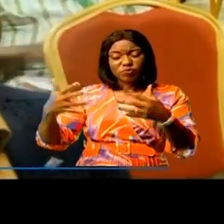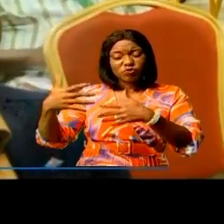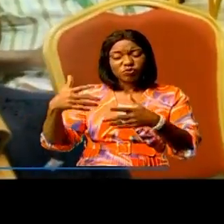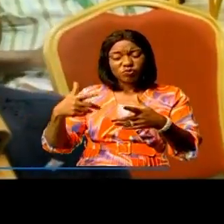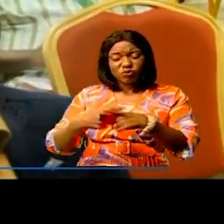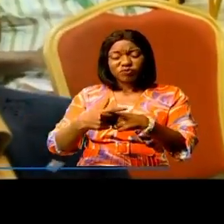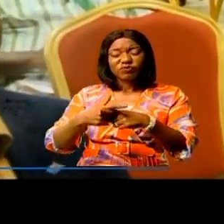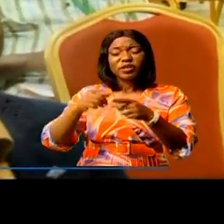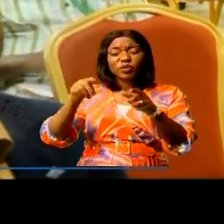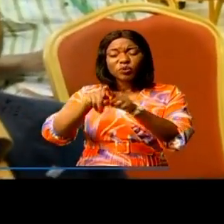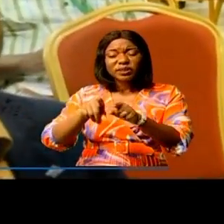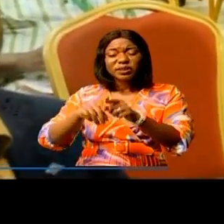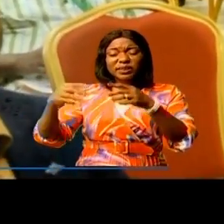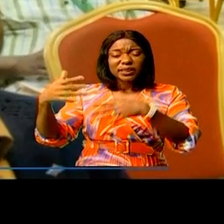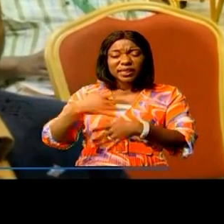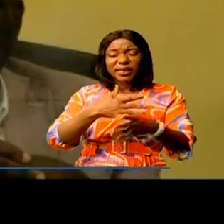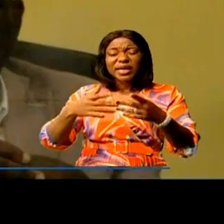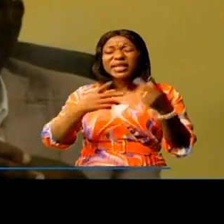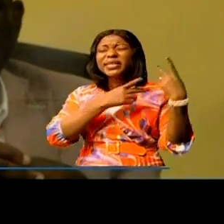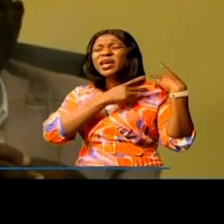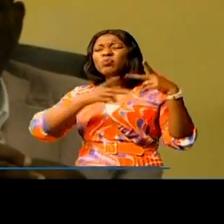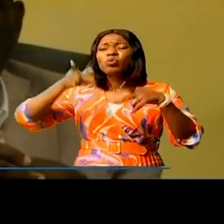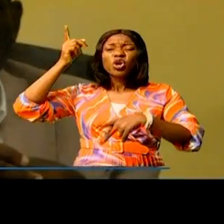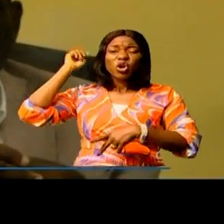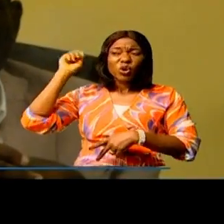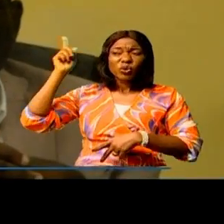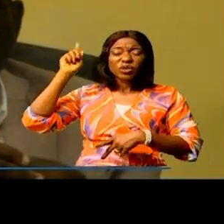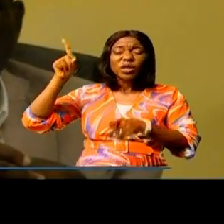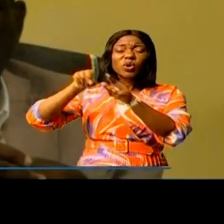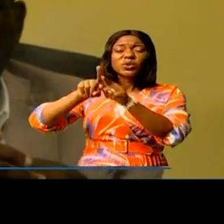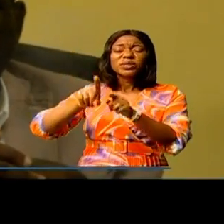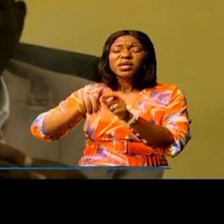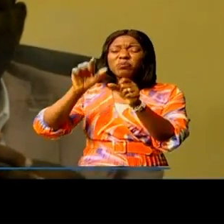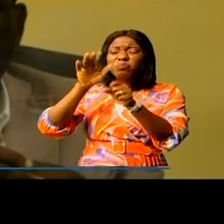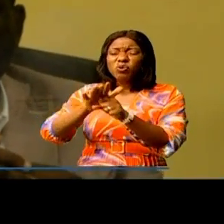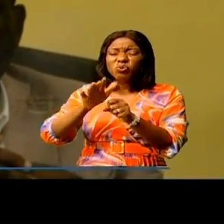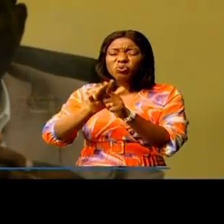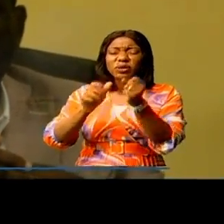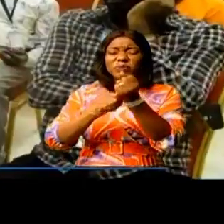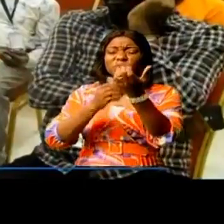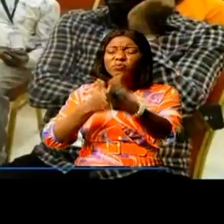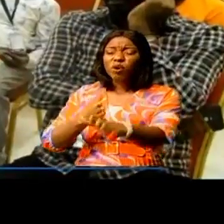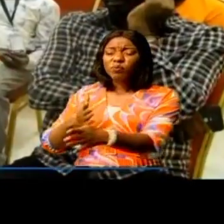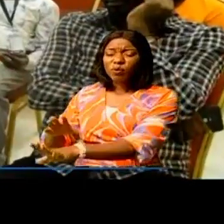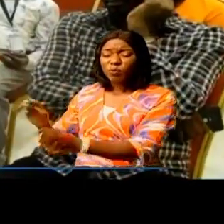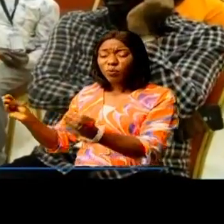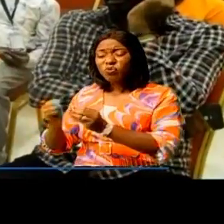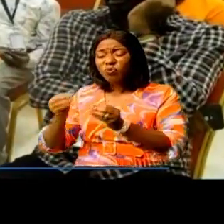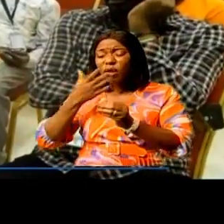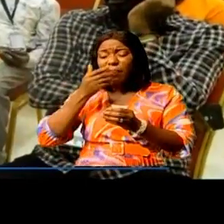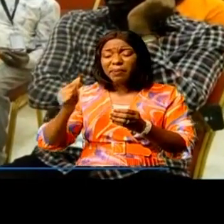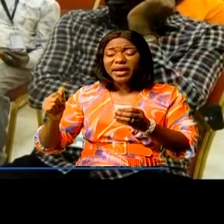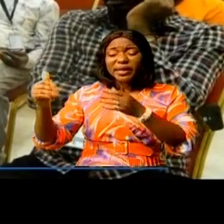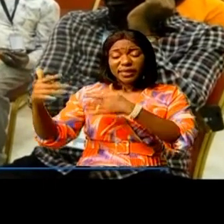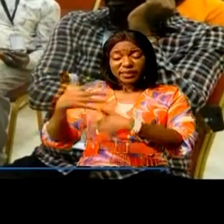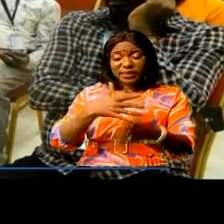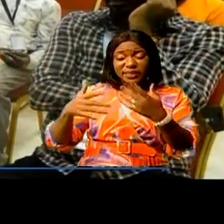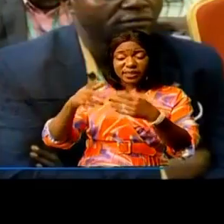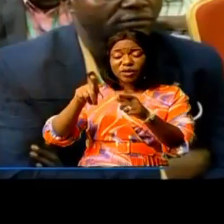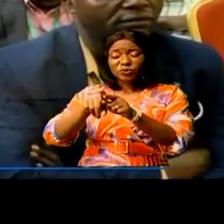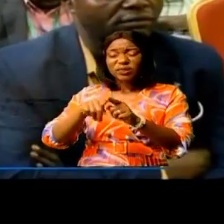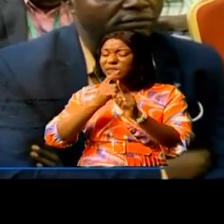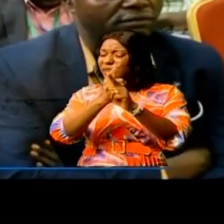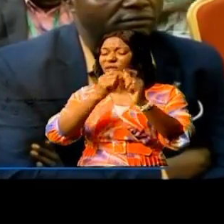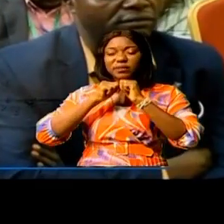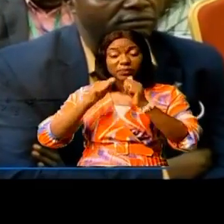guerre depuis plus de 2 décennies, causant ainsi des millions de morts, beaucoup encore en errance et en insécurité